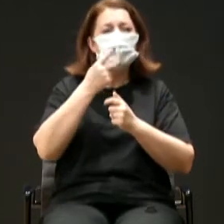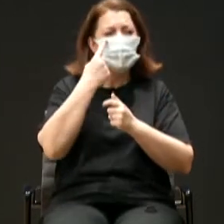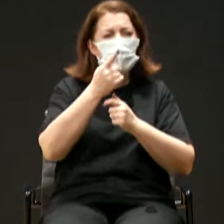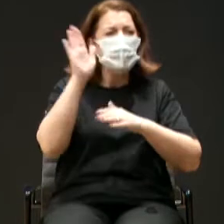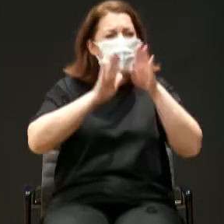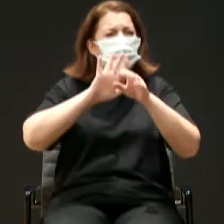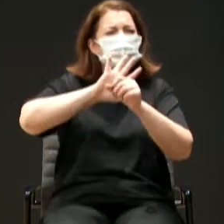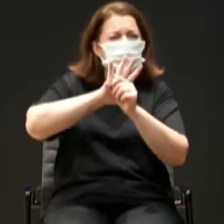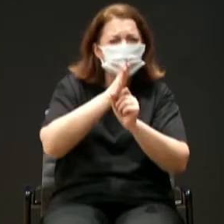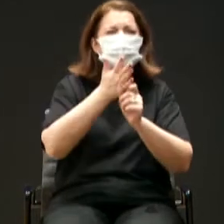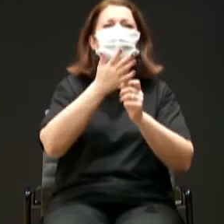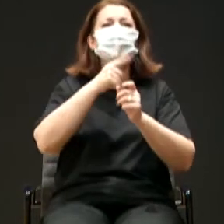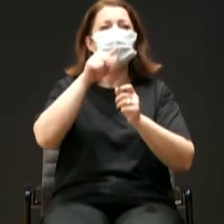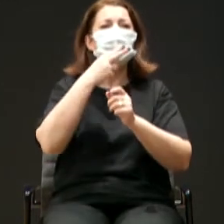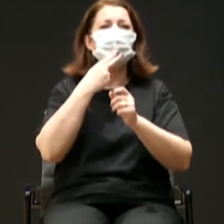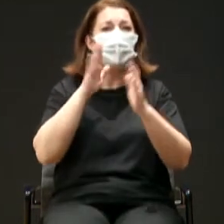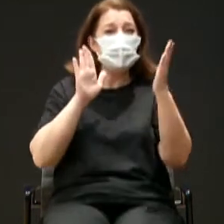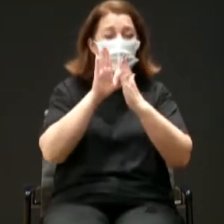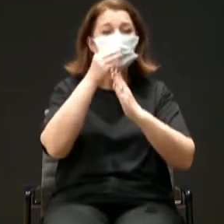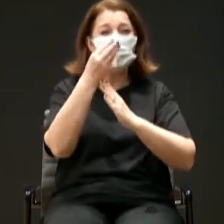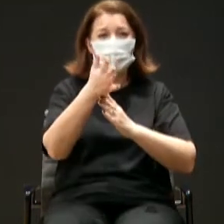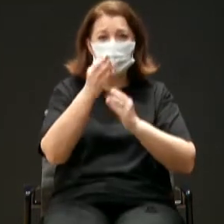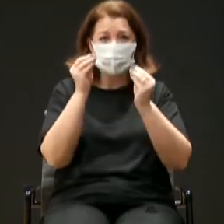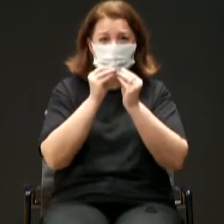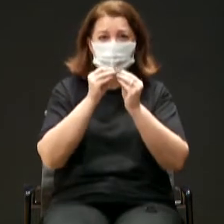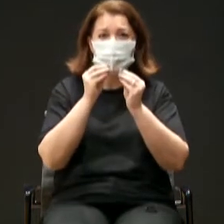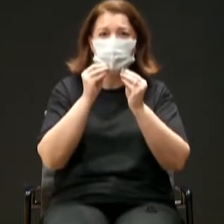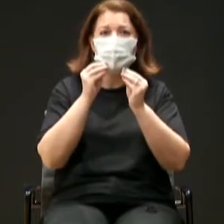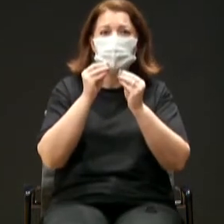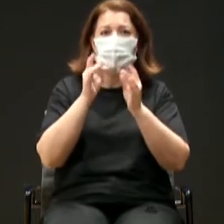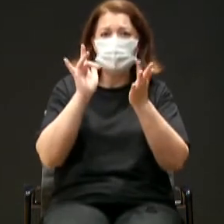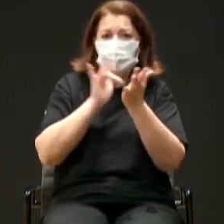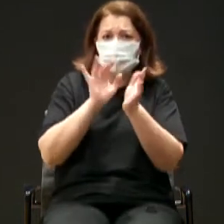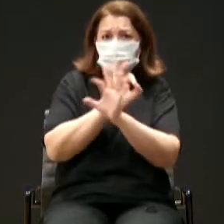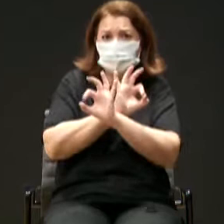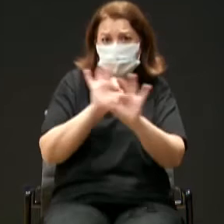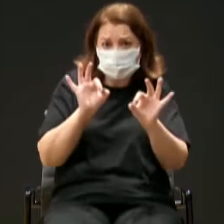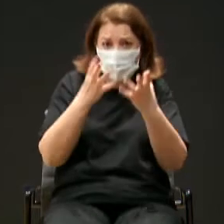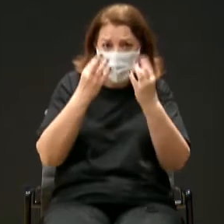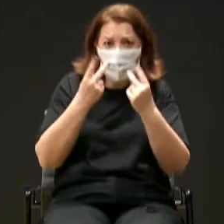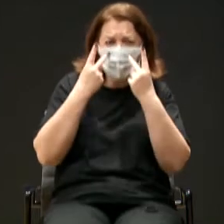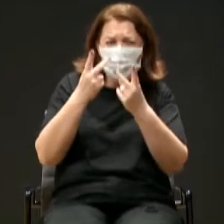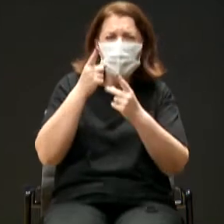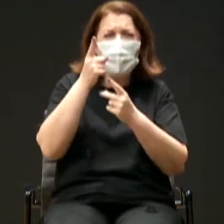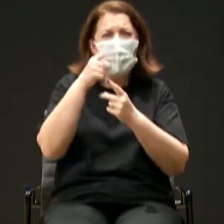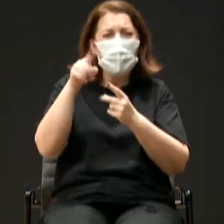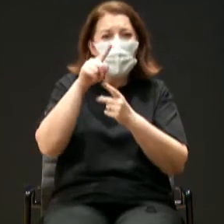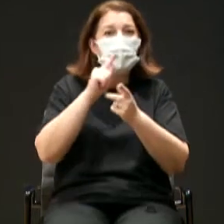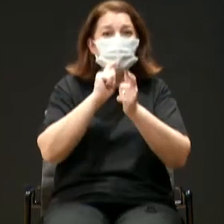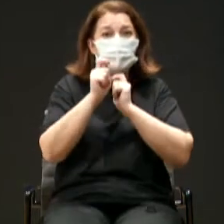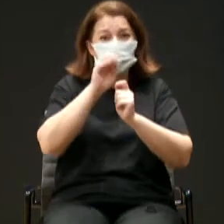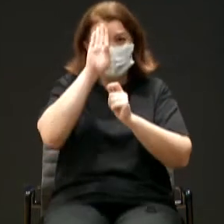ve kadına karşı işlenen suçlara verilen cezasızlık düşünüldüğünde, böylesine kapsamlı ve bütüncül koruma sistemini öngören bir